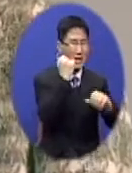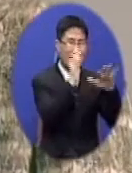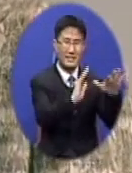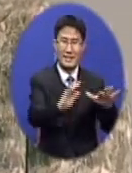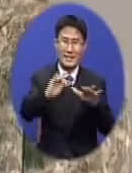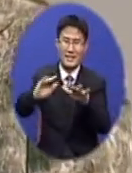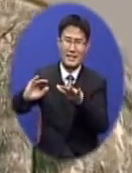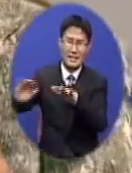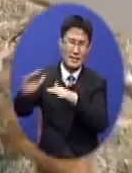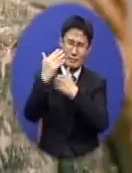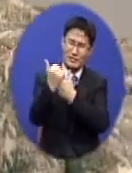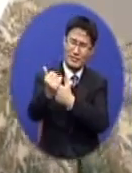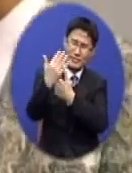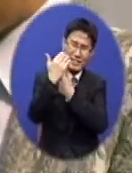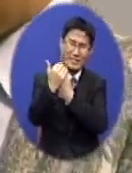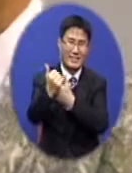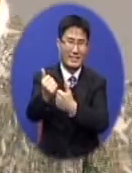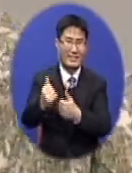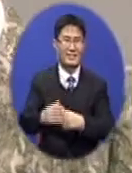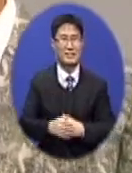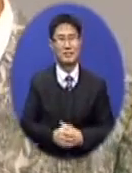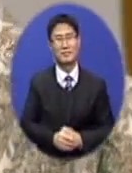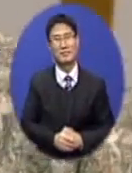바다가 부른다.